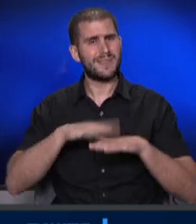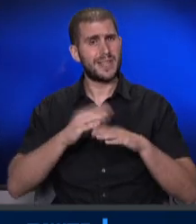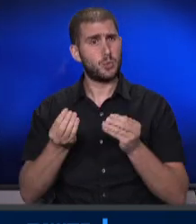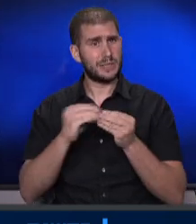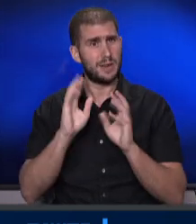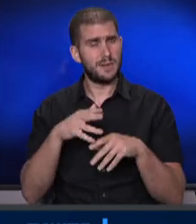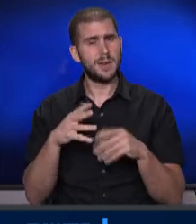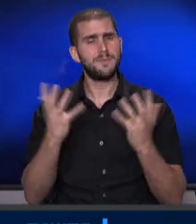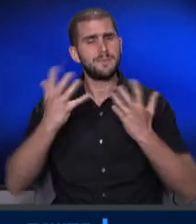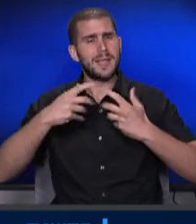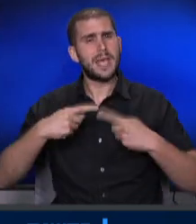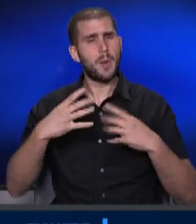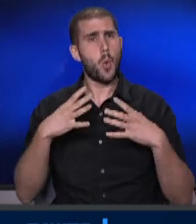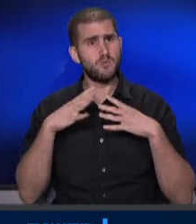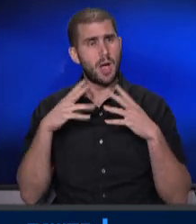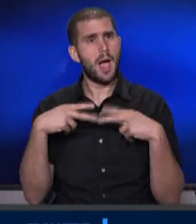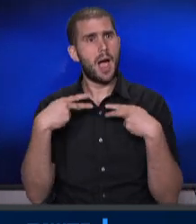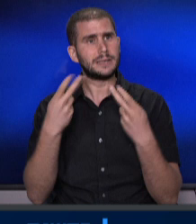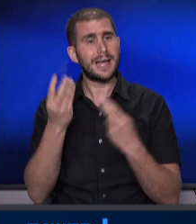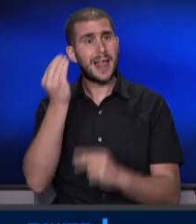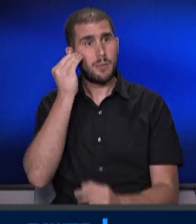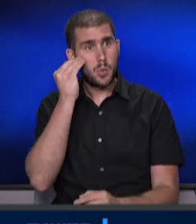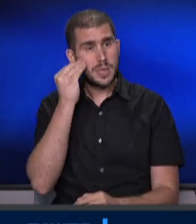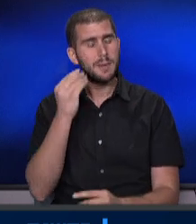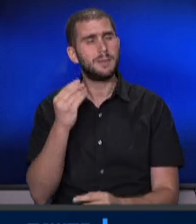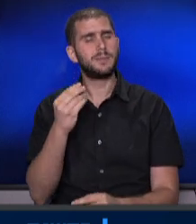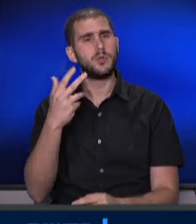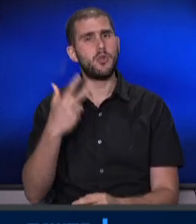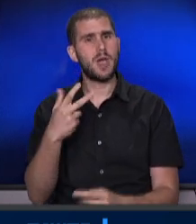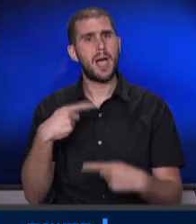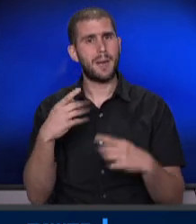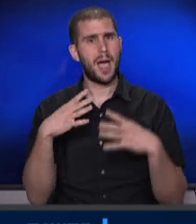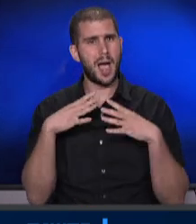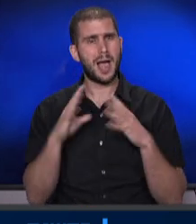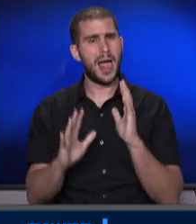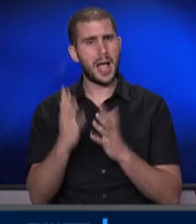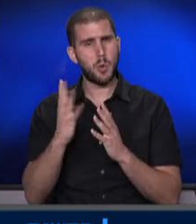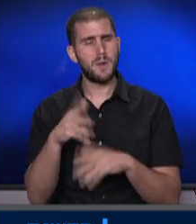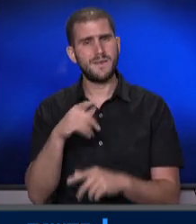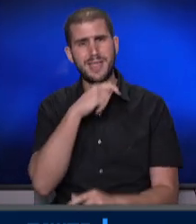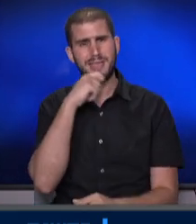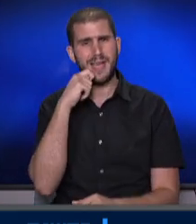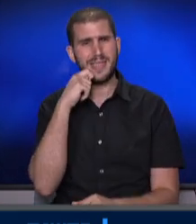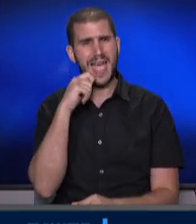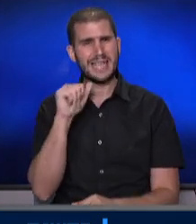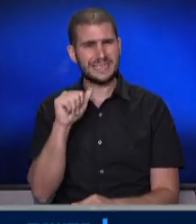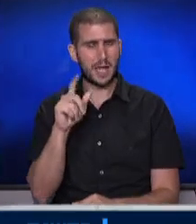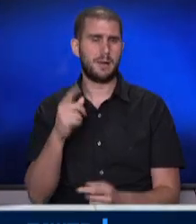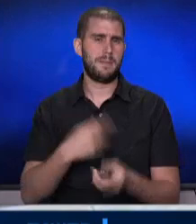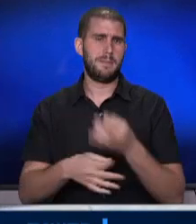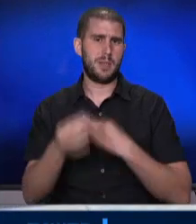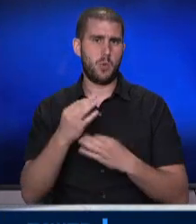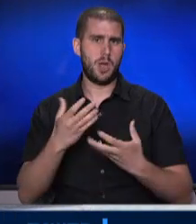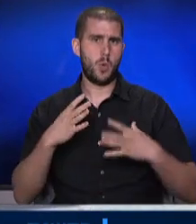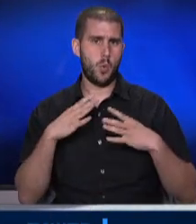וסיכרון ימי החופשה, החזרת הלימוד בשלושה ימי איסור חג לק בעומר ותענית אסתר, בתמורה לקבלת חופשה